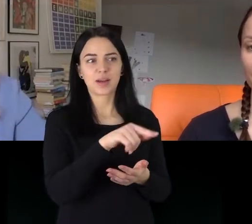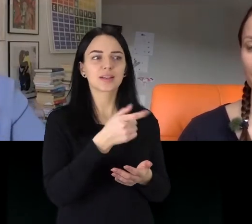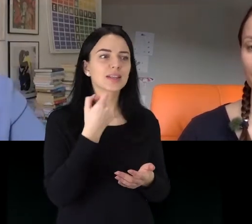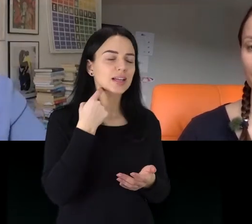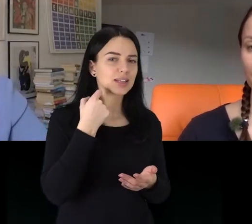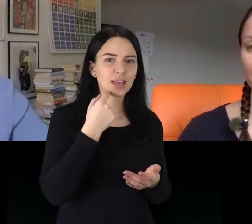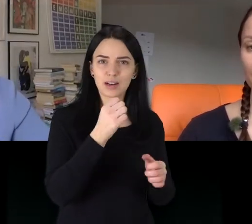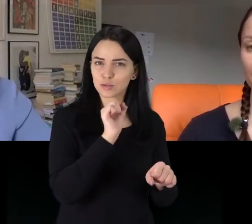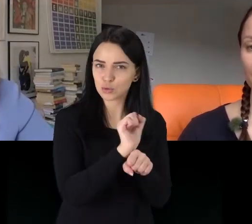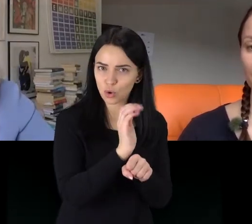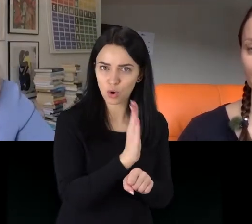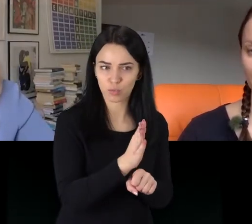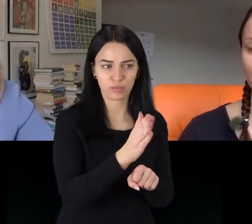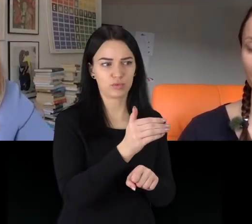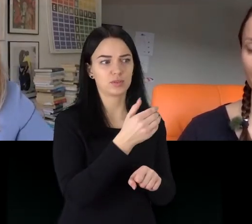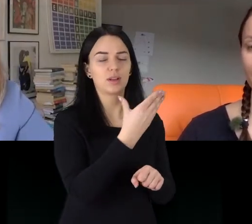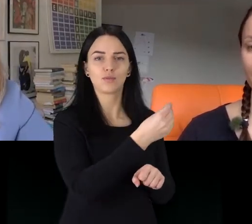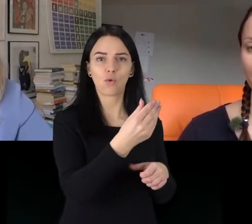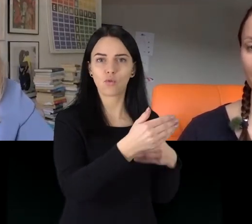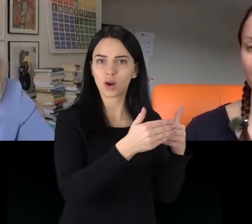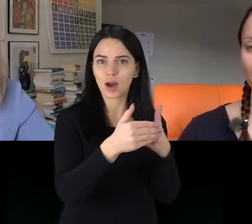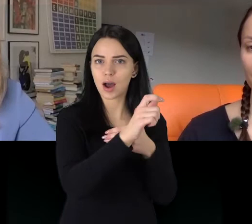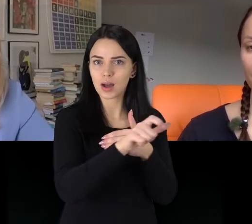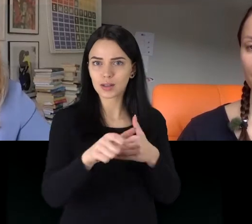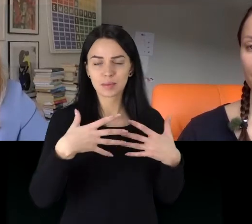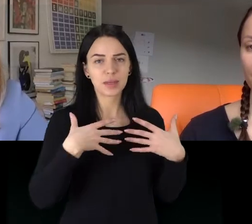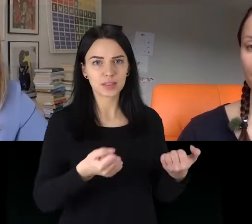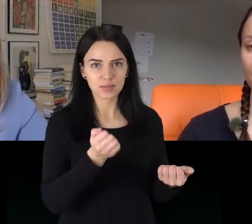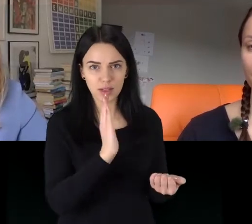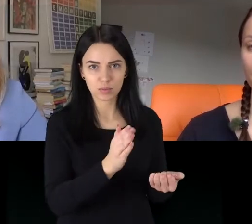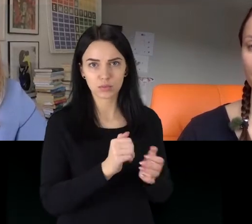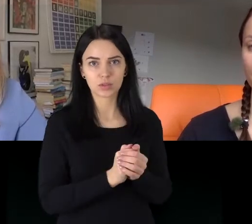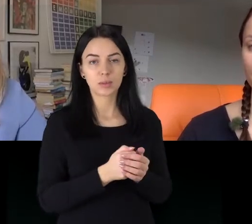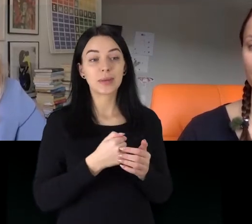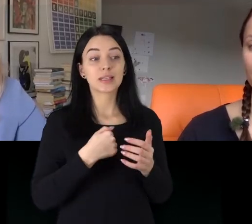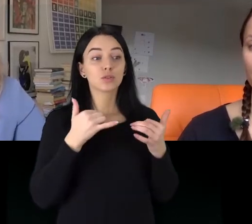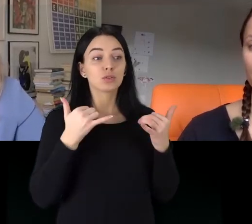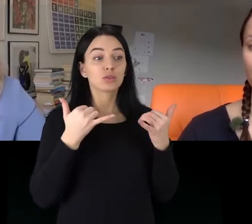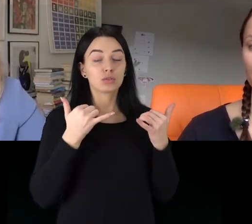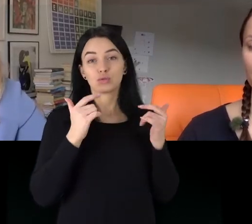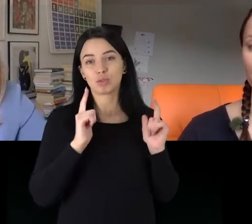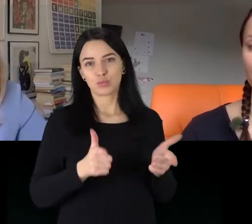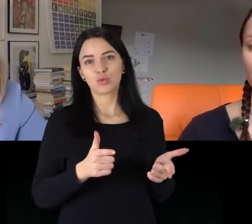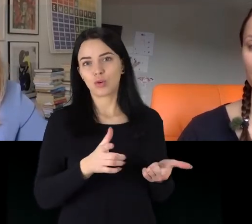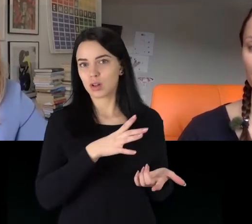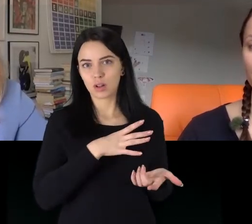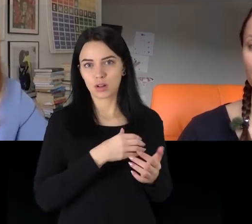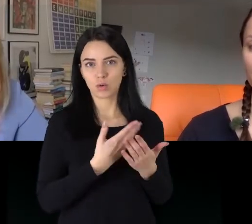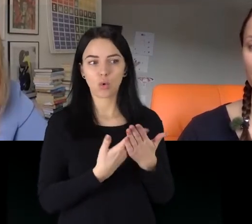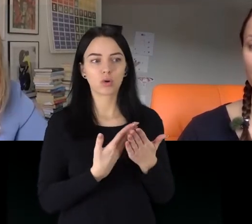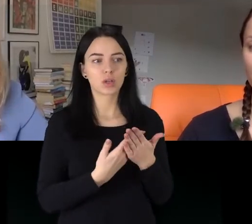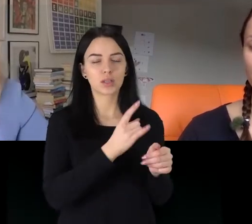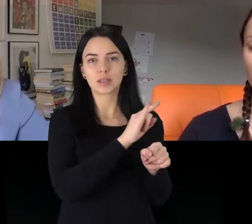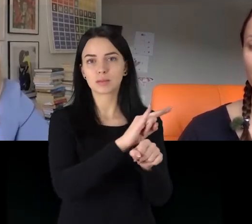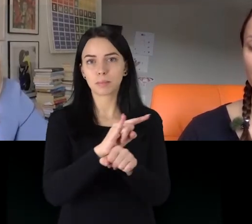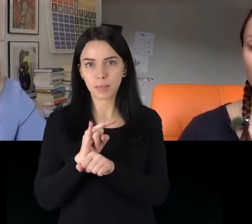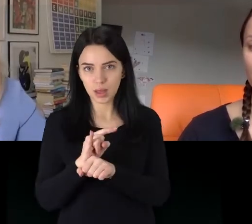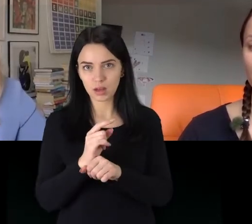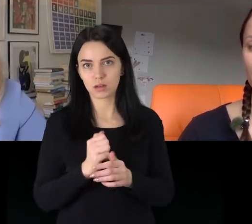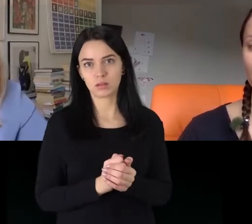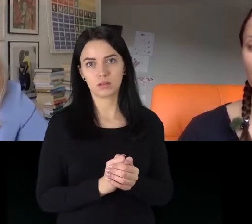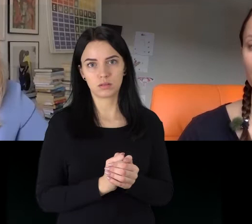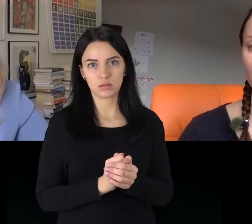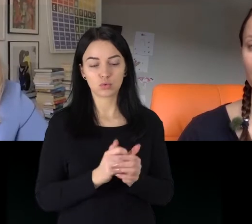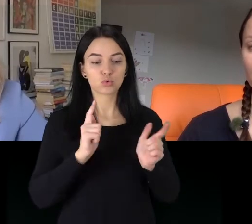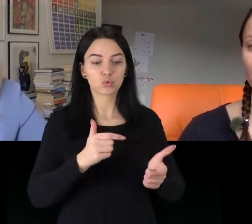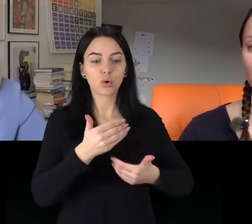negersit arba kad jūs artimieji pasveiks ir visa kita. Deja, negaliu, nes būtų melas, ar ne, nes aš nežinau, kaip bus. Mes nei